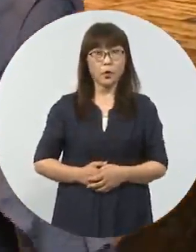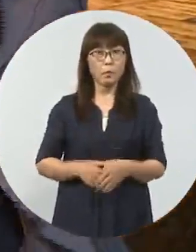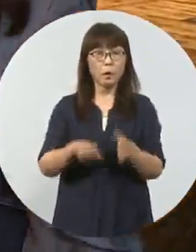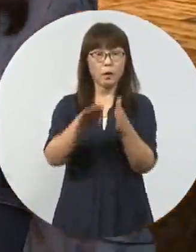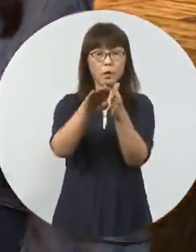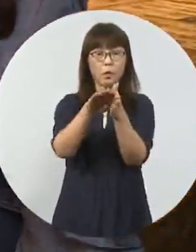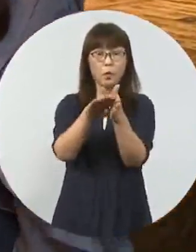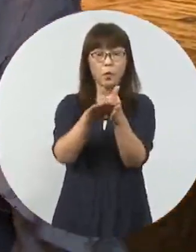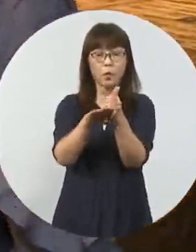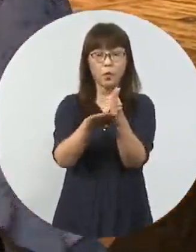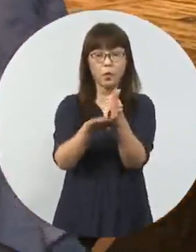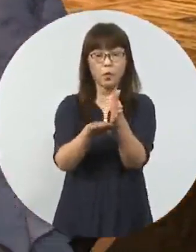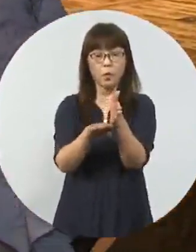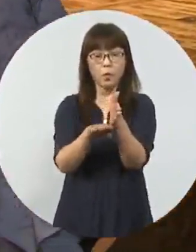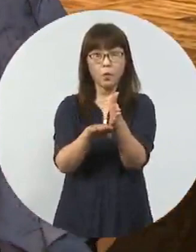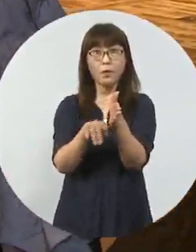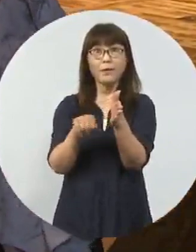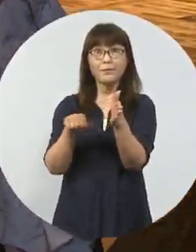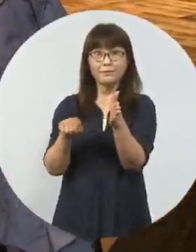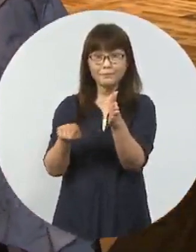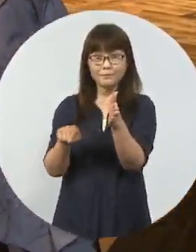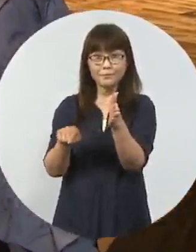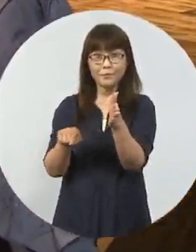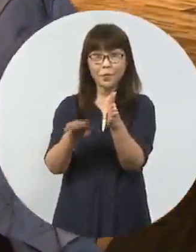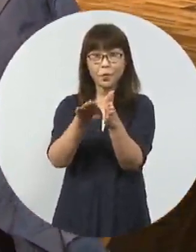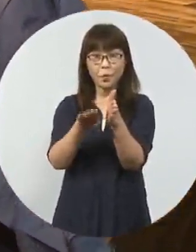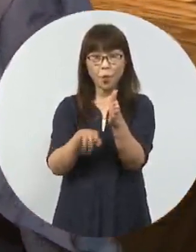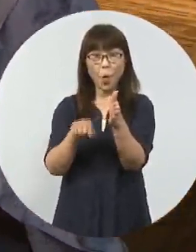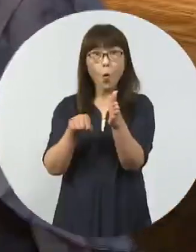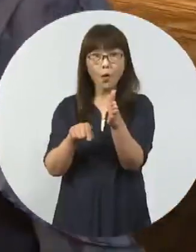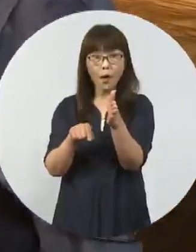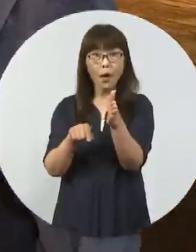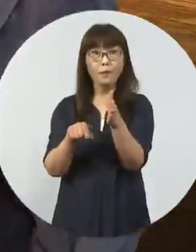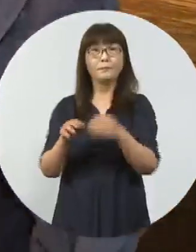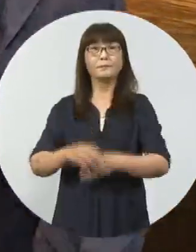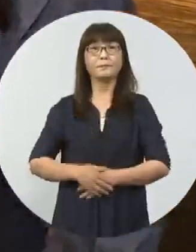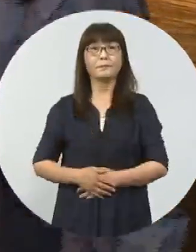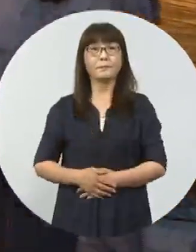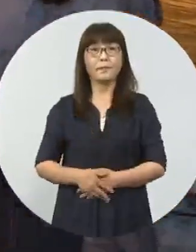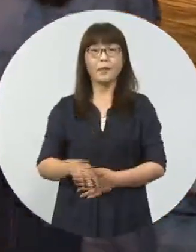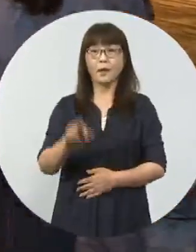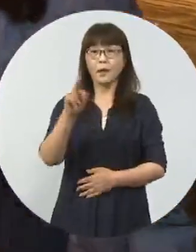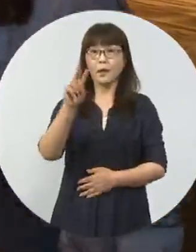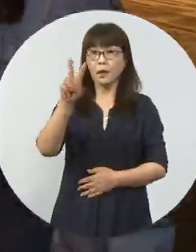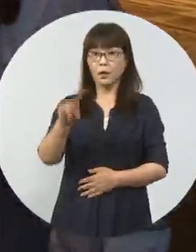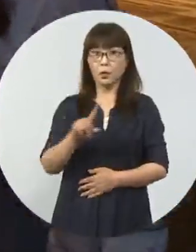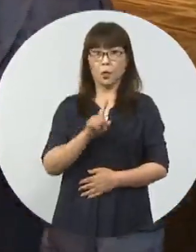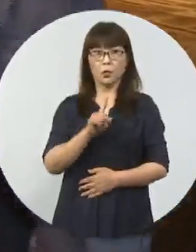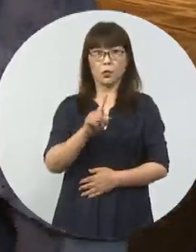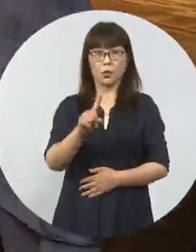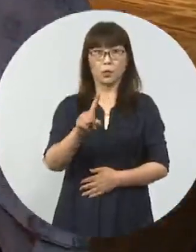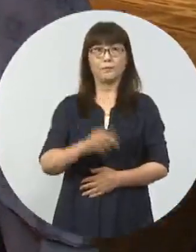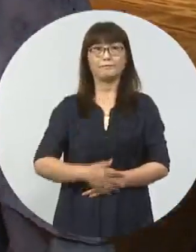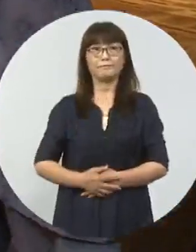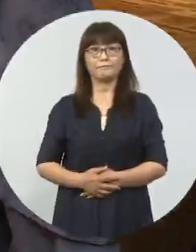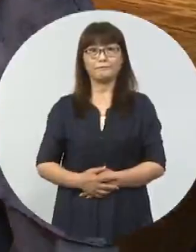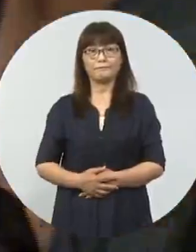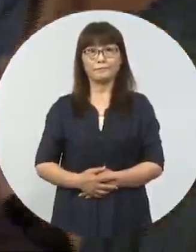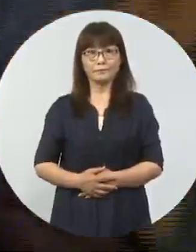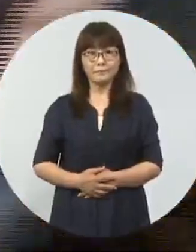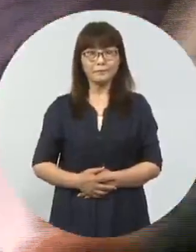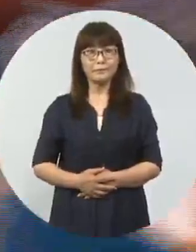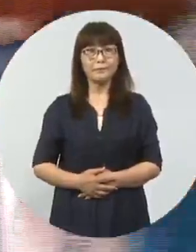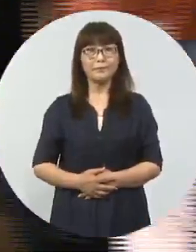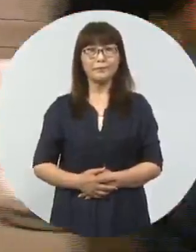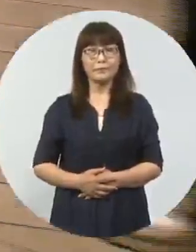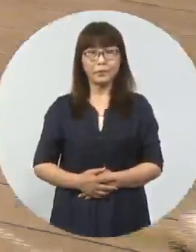ね、動き出しました。ぐーっと下に下がってきました。こちらセリーというものなんだそうで、